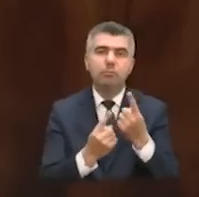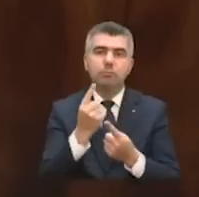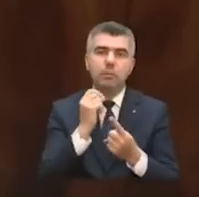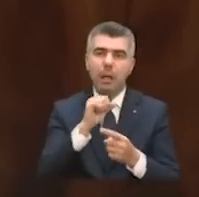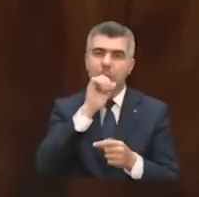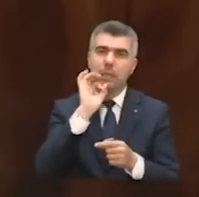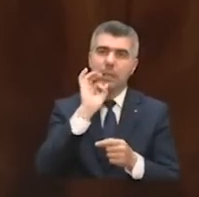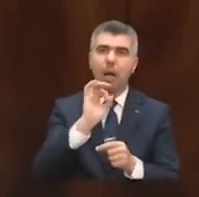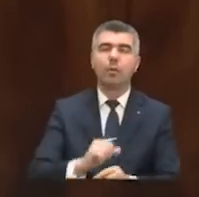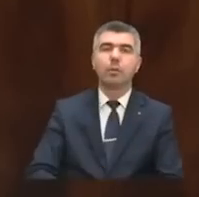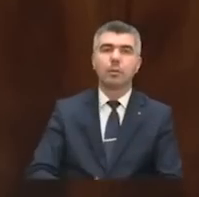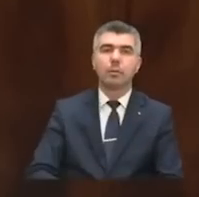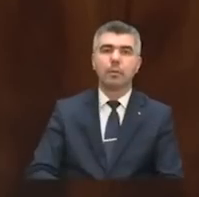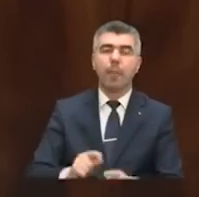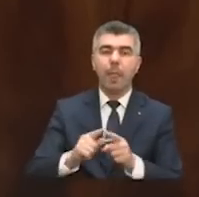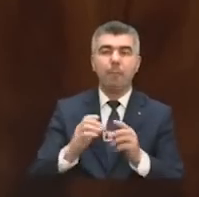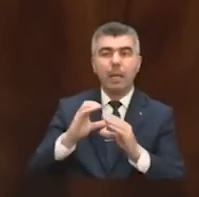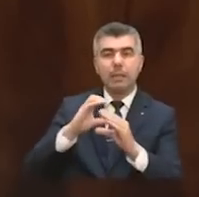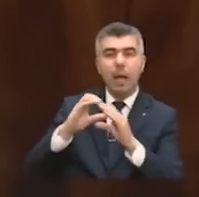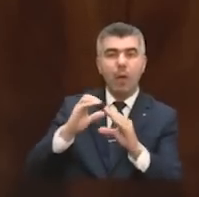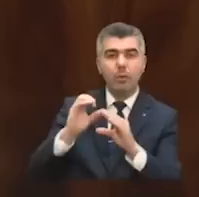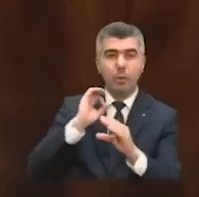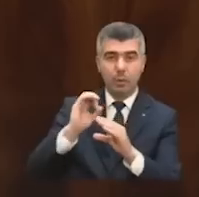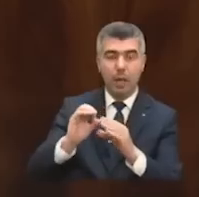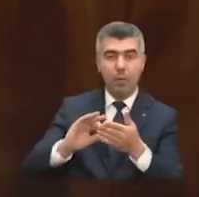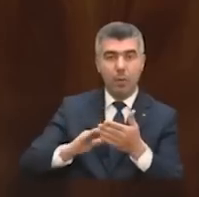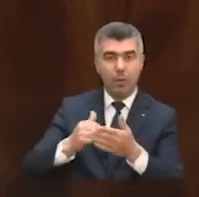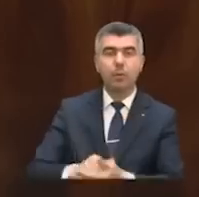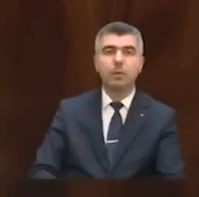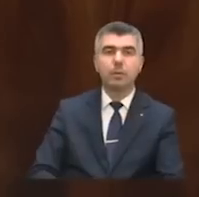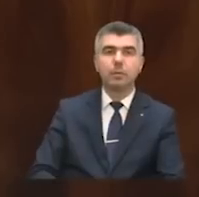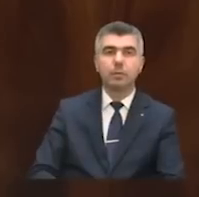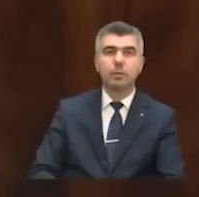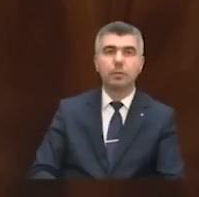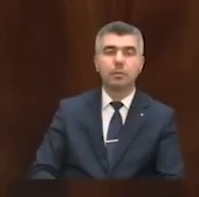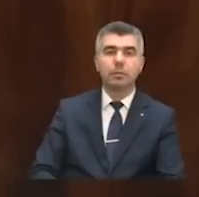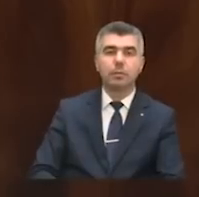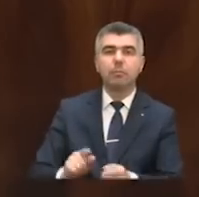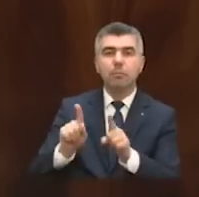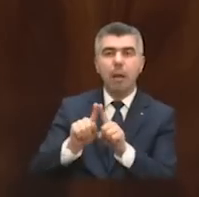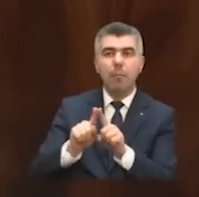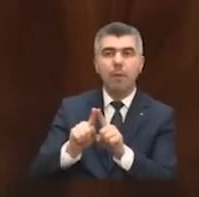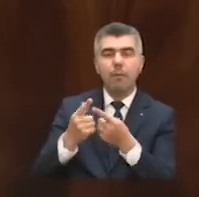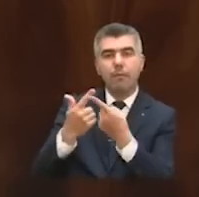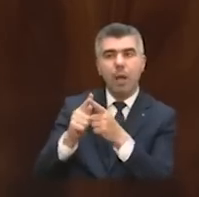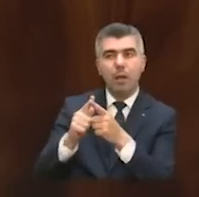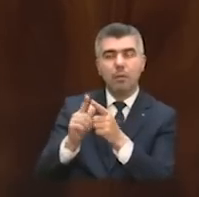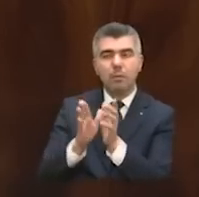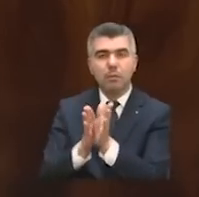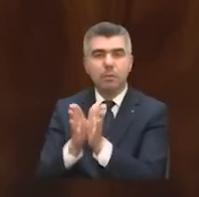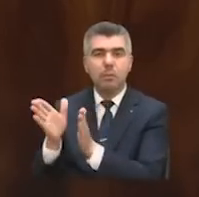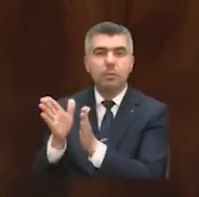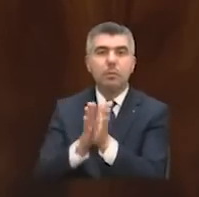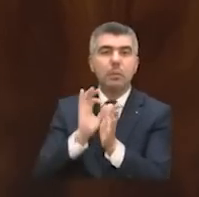بغيتي دونك هذا التواصل وهذا يعني لي باسخيل يعني هذا